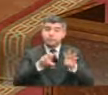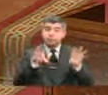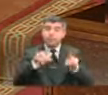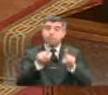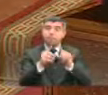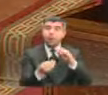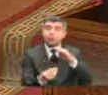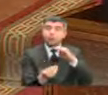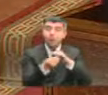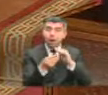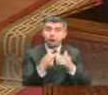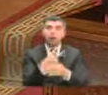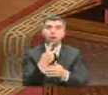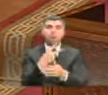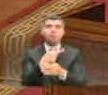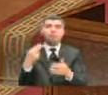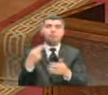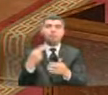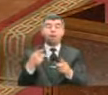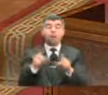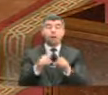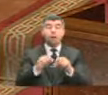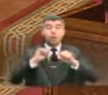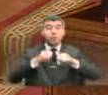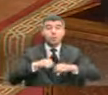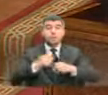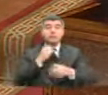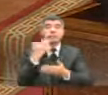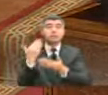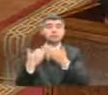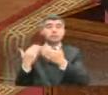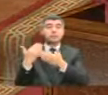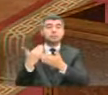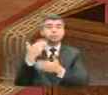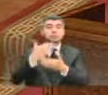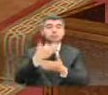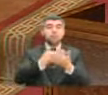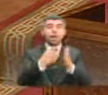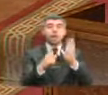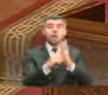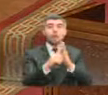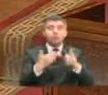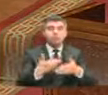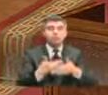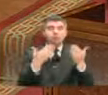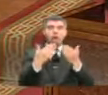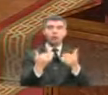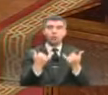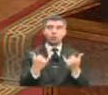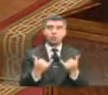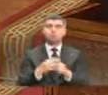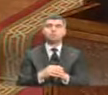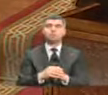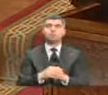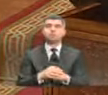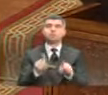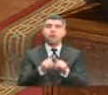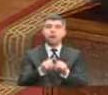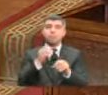الفساد التي تمت مصادقة والتعاقد من أجل تنزيل مضامينها هذا الصباح، ومشروع الولوج إلى